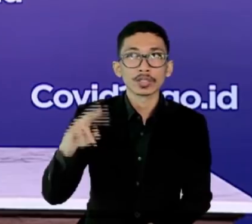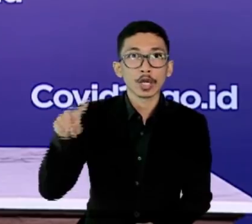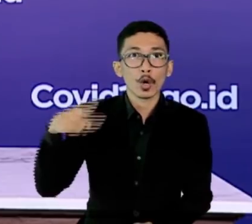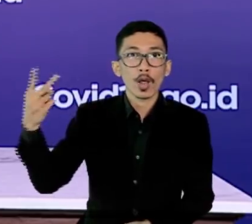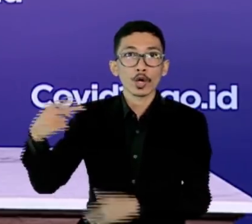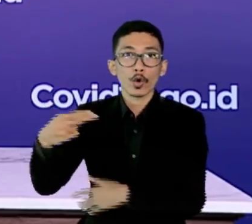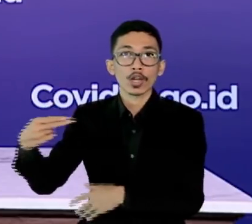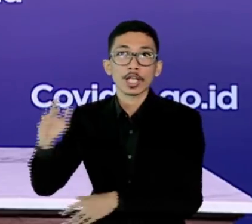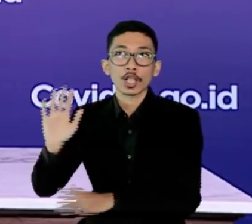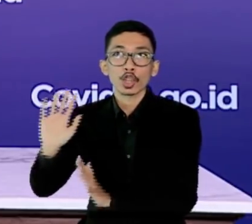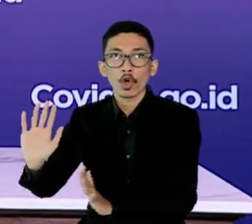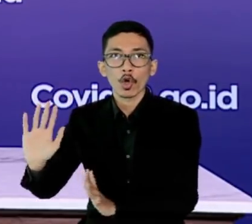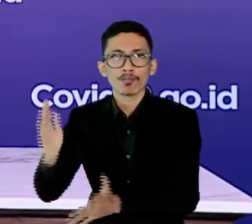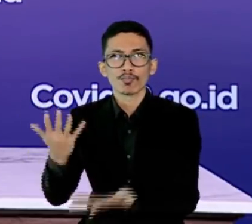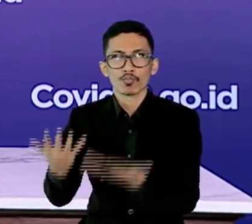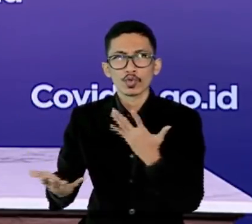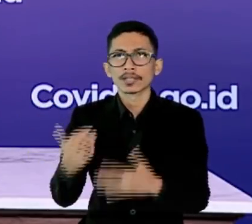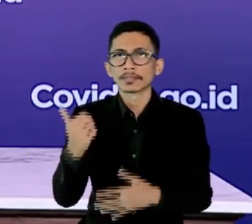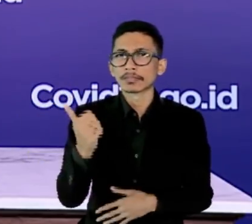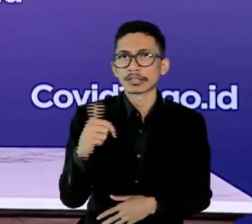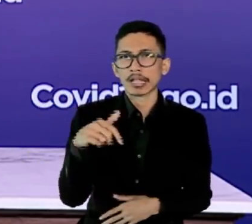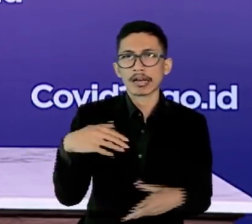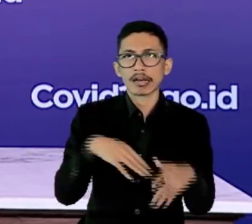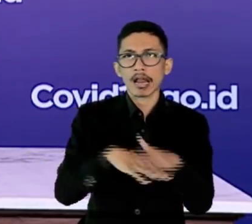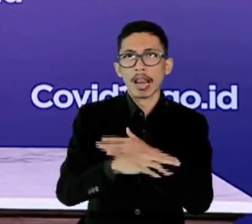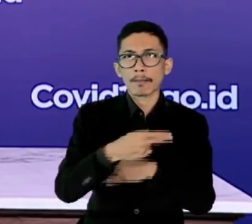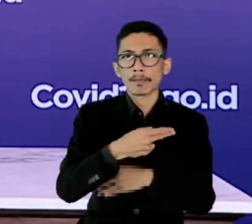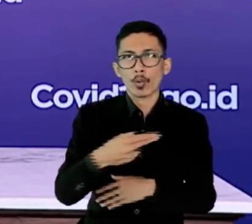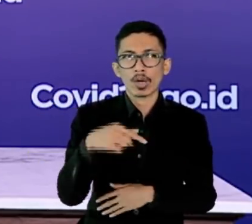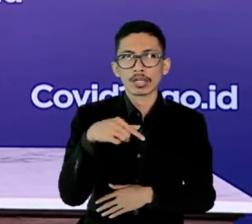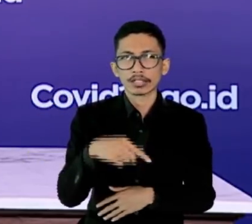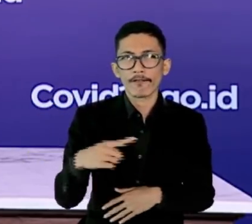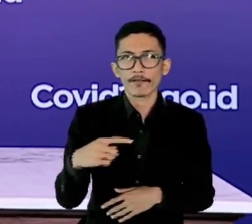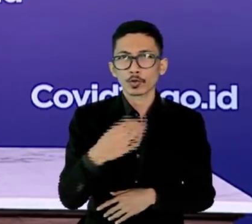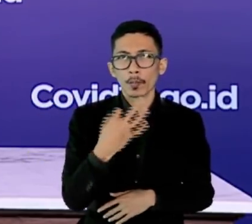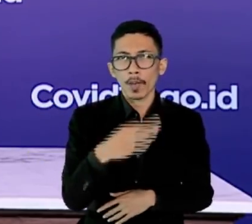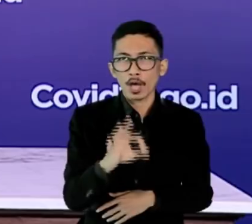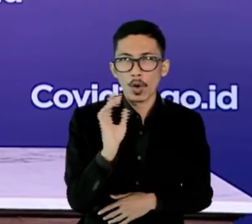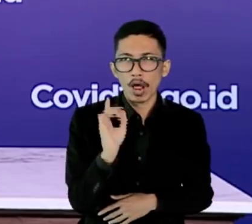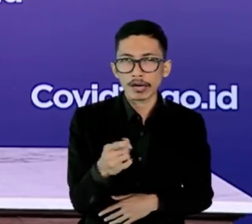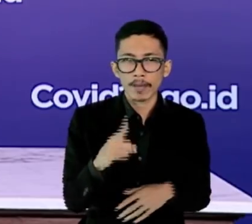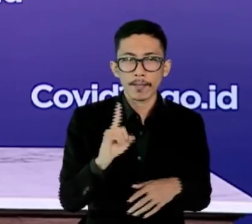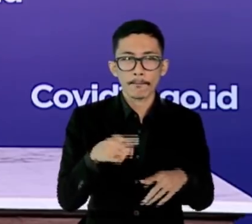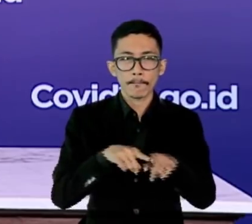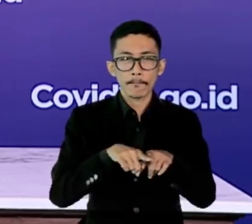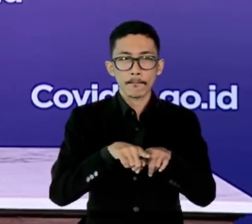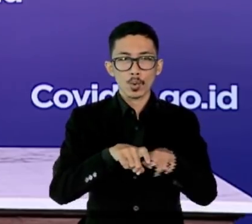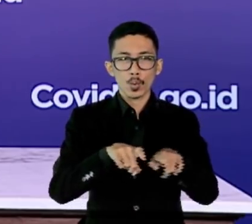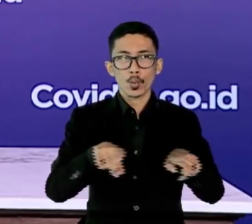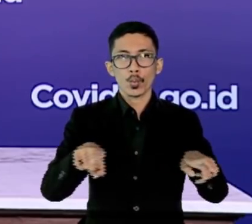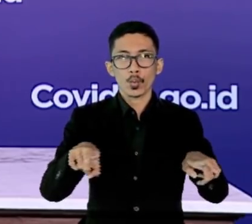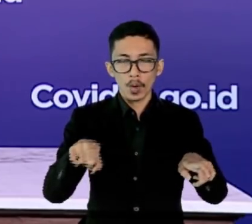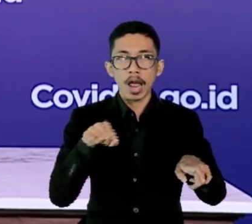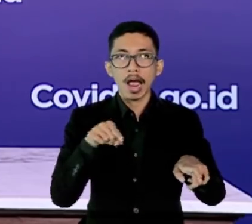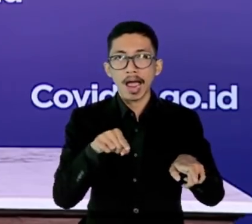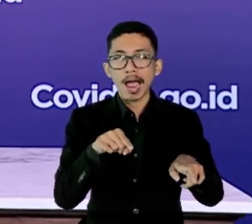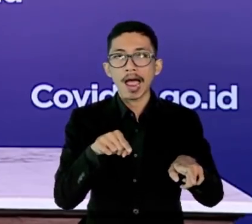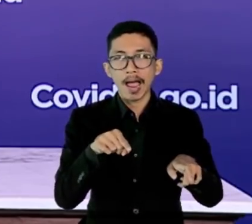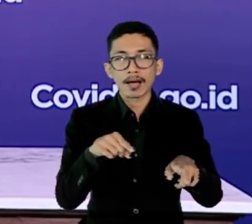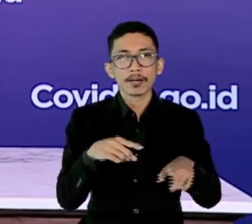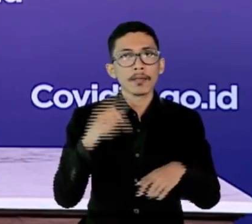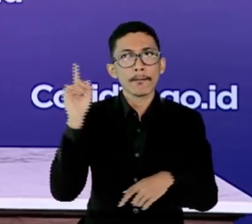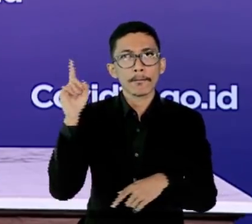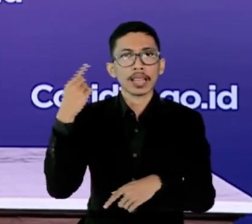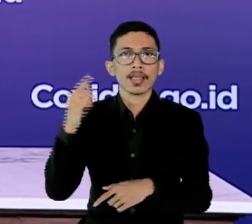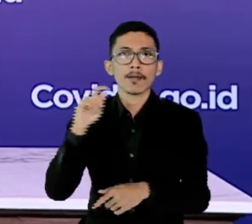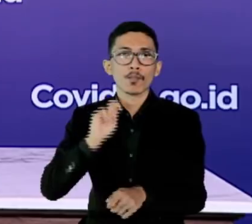Indonesia, namun dapat pula terbentuk di dalam negara kita. Dalam hal ini, pemerintah melalui berbagai